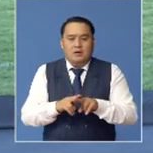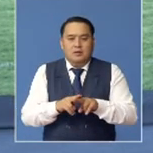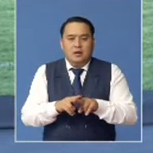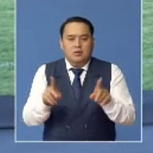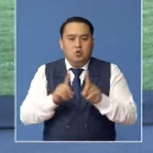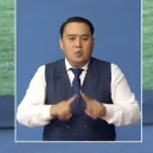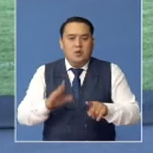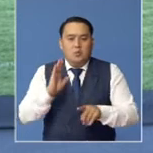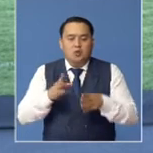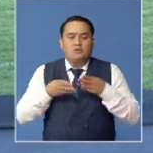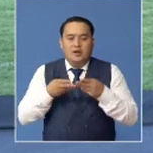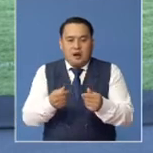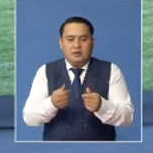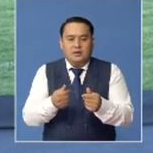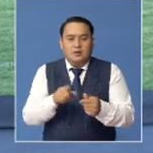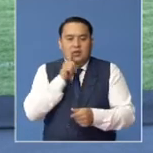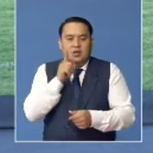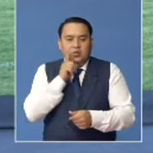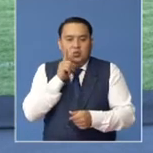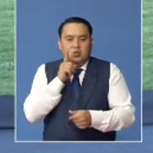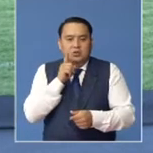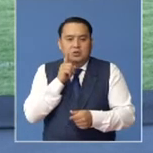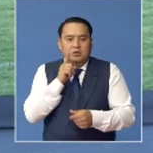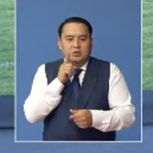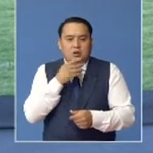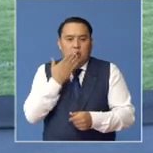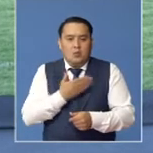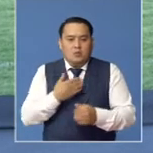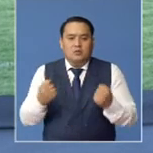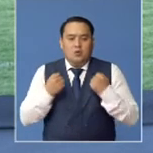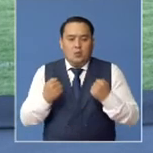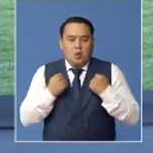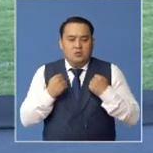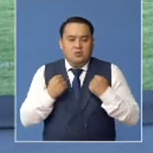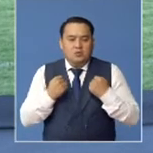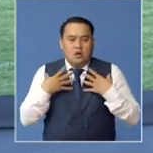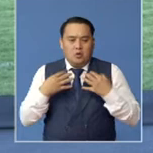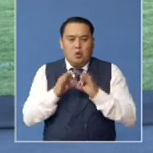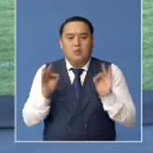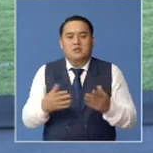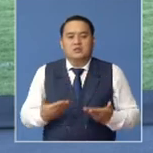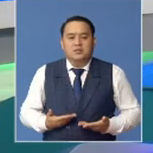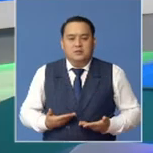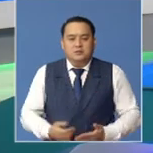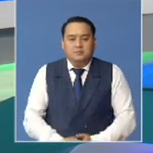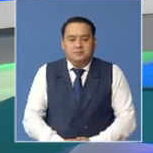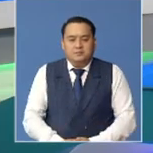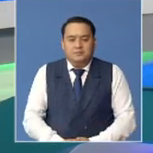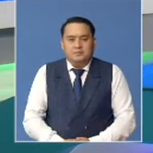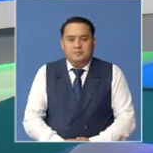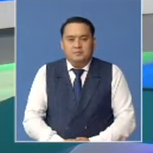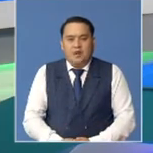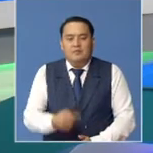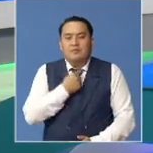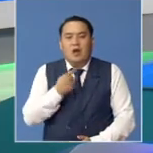особенно будет влиять молодежи к любовь к спорту и здоровому образу жизни.